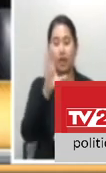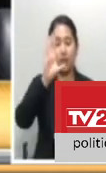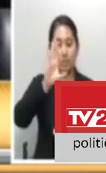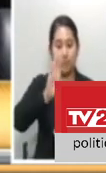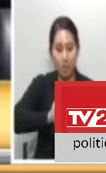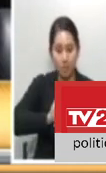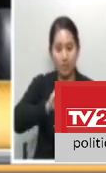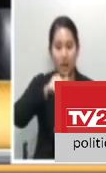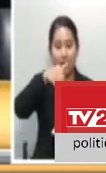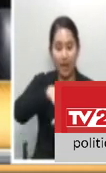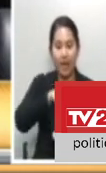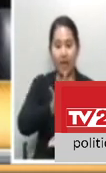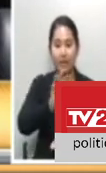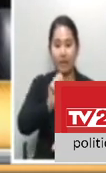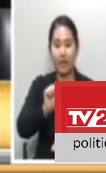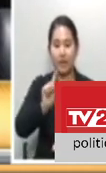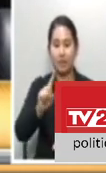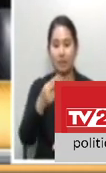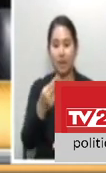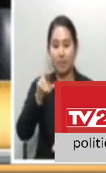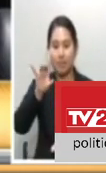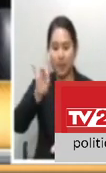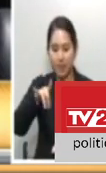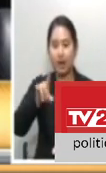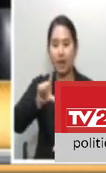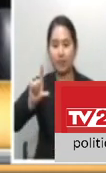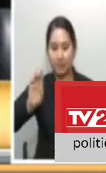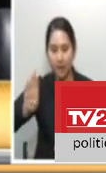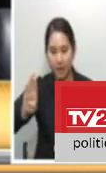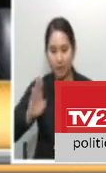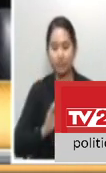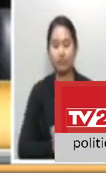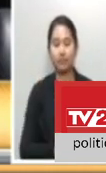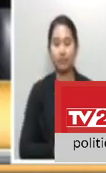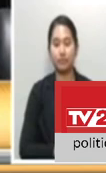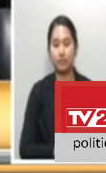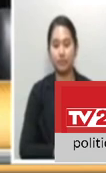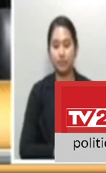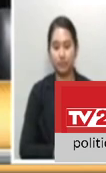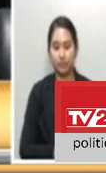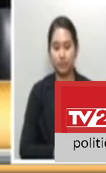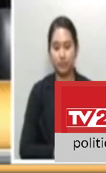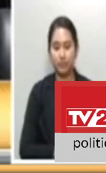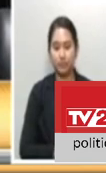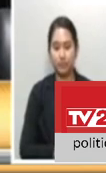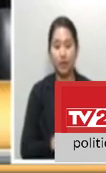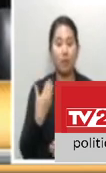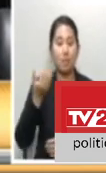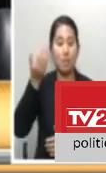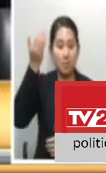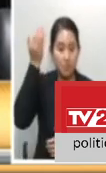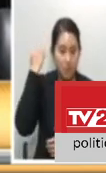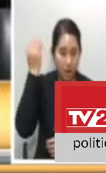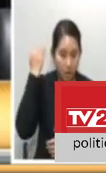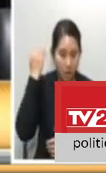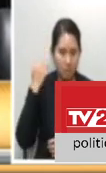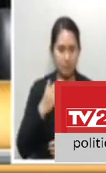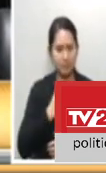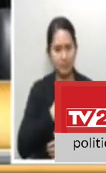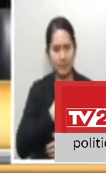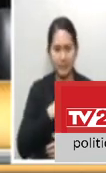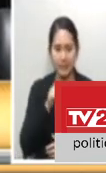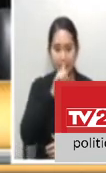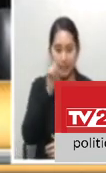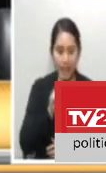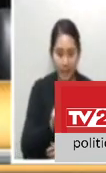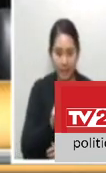ไว้ 518,000 ล้านบาทขออนุญาตเป็นตัวกลมเดิมทีนั้นก็ติดใจแต่